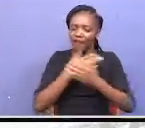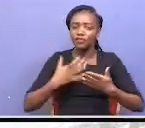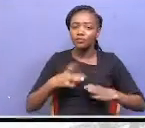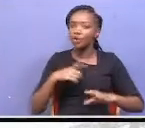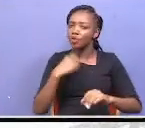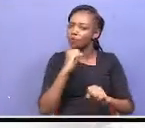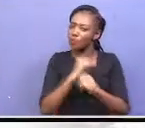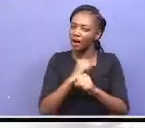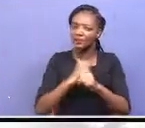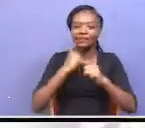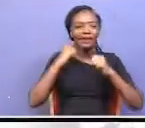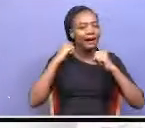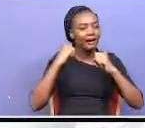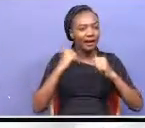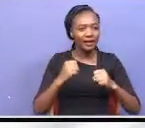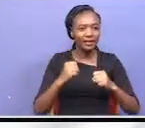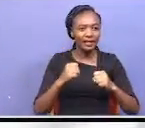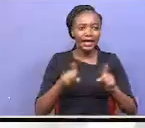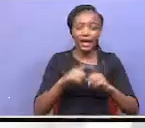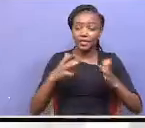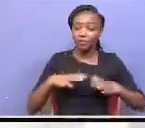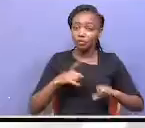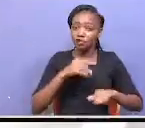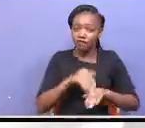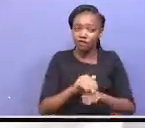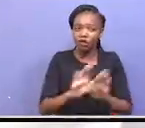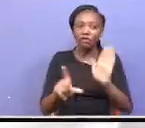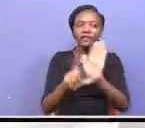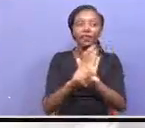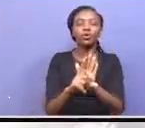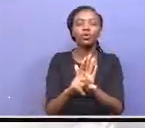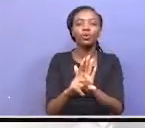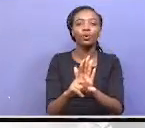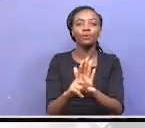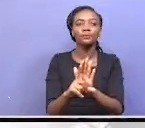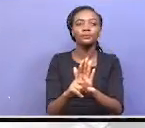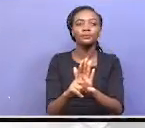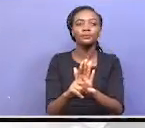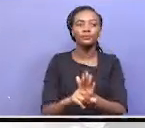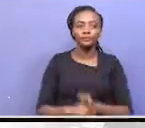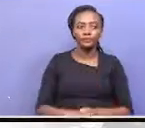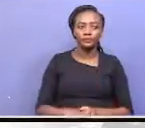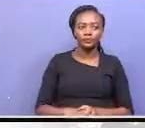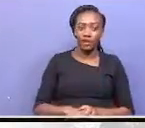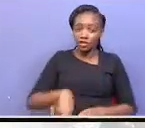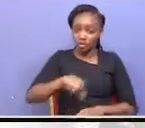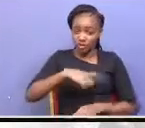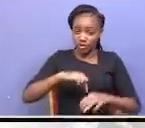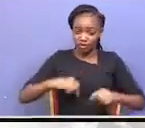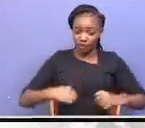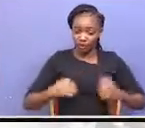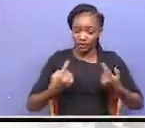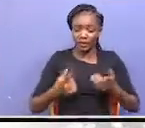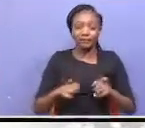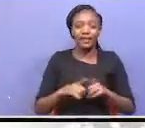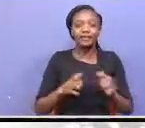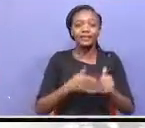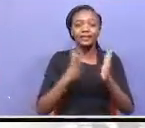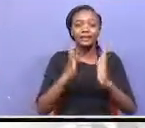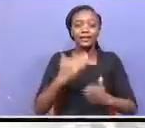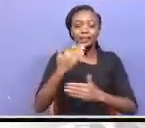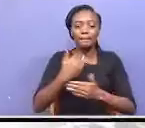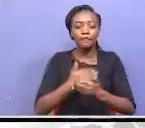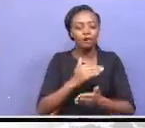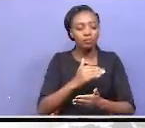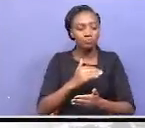kazi na ambao walikuwa wanafuata sheria. Oh. We are all ourselves as leaders. We before him we